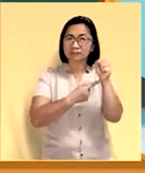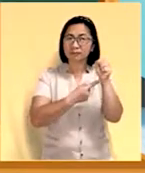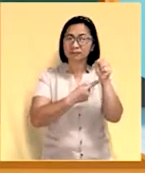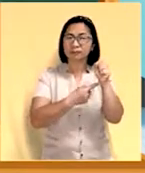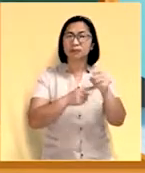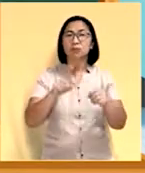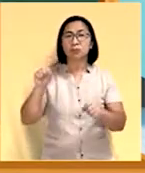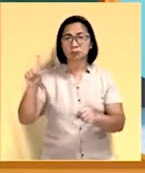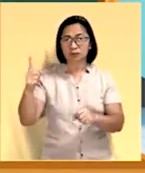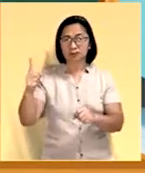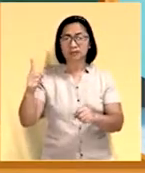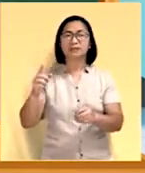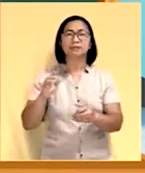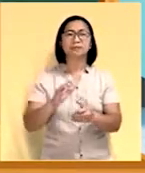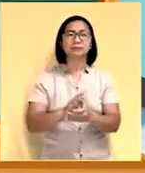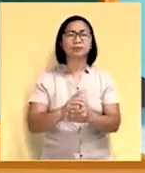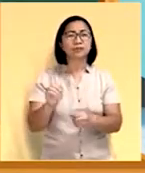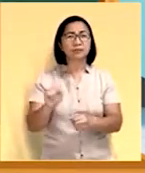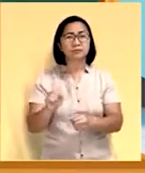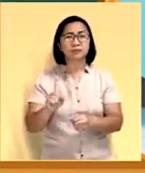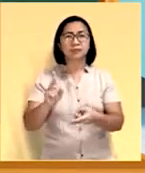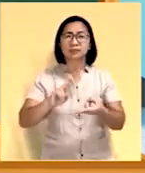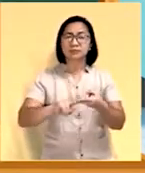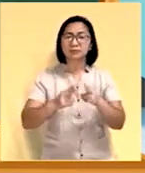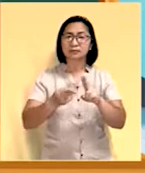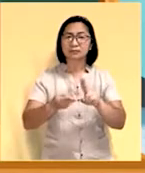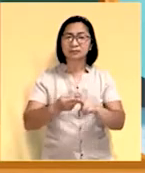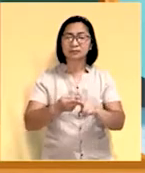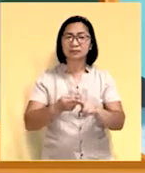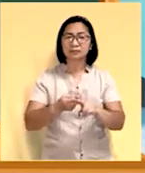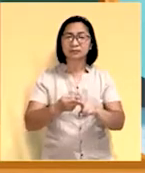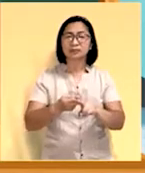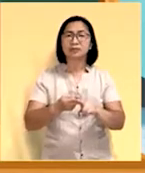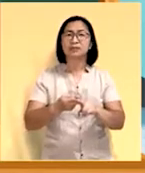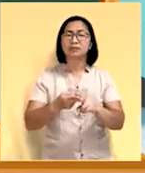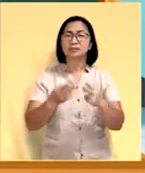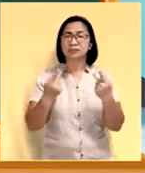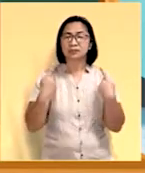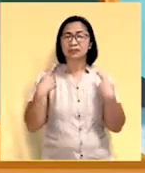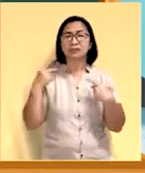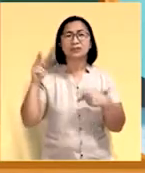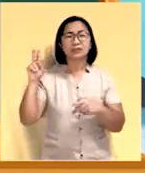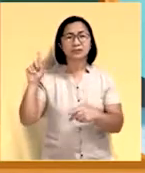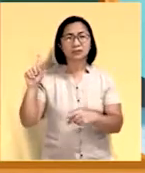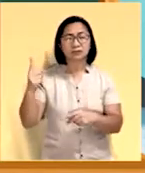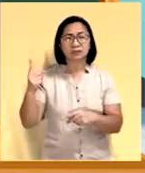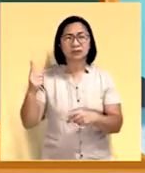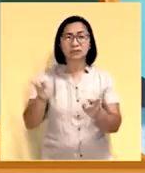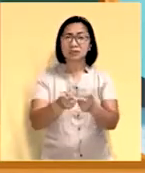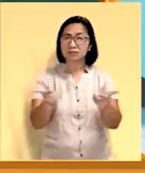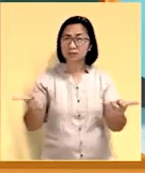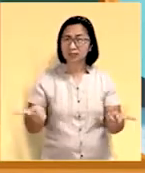magsisimula sa ones. Anong mga number ang nasa ones na place